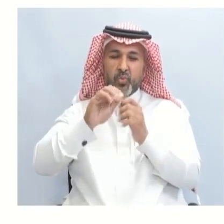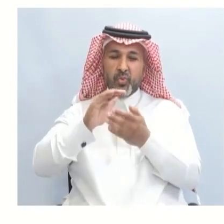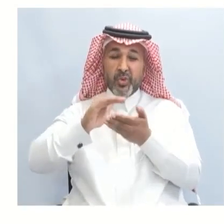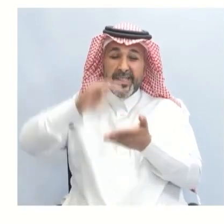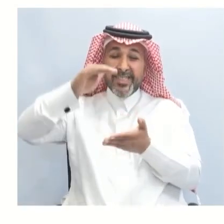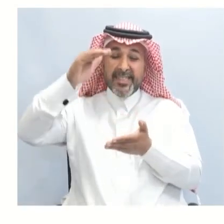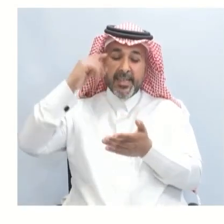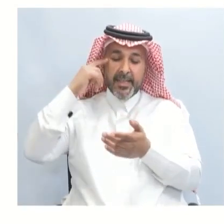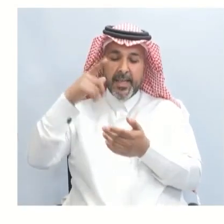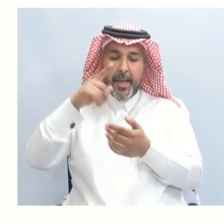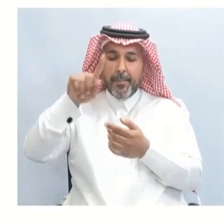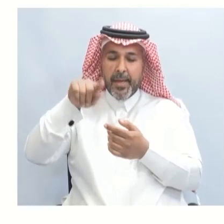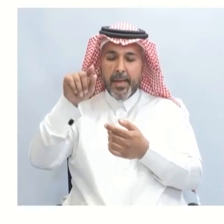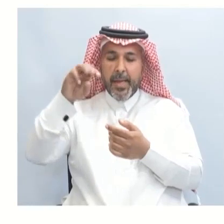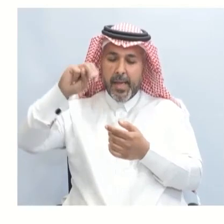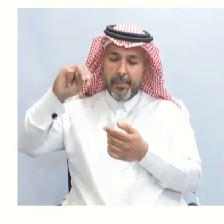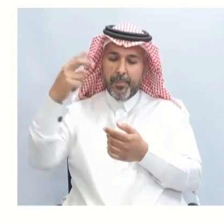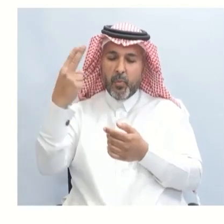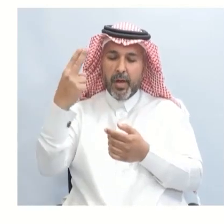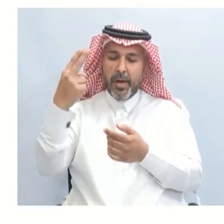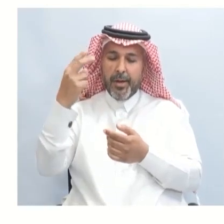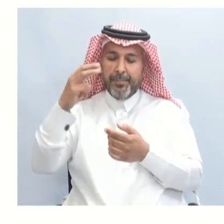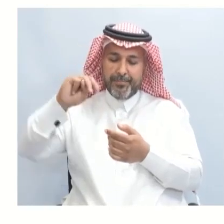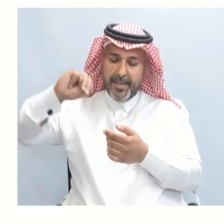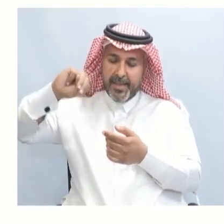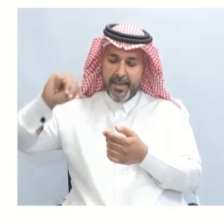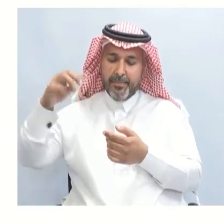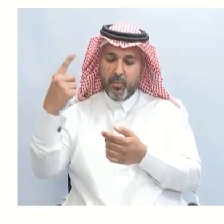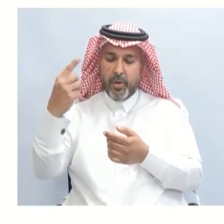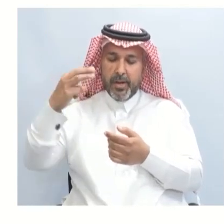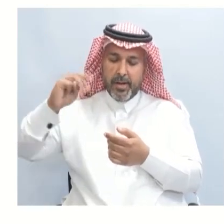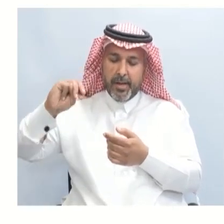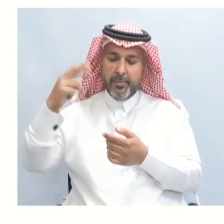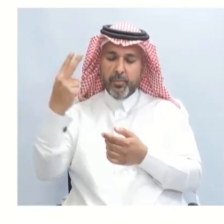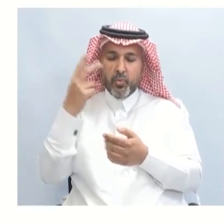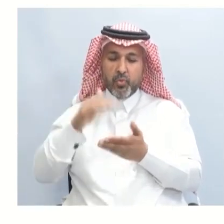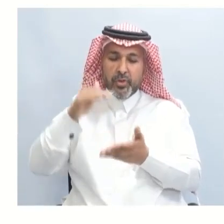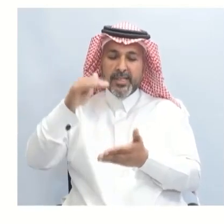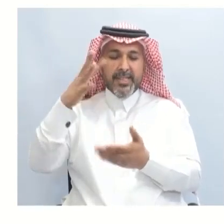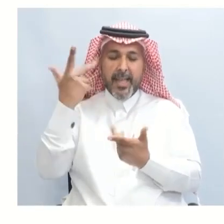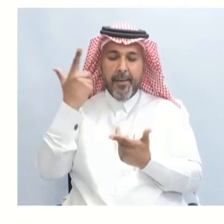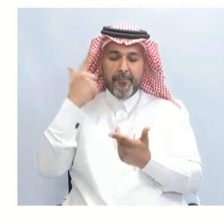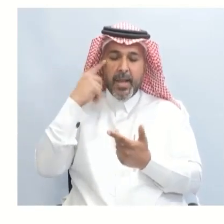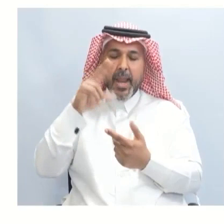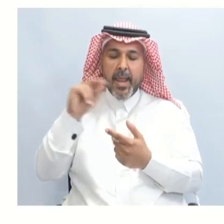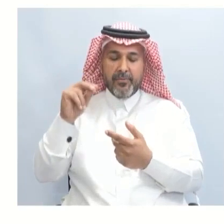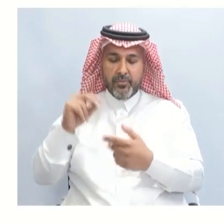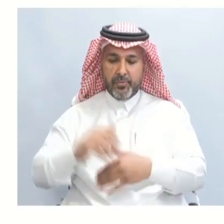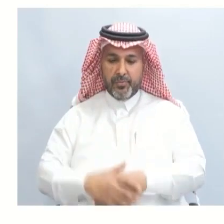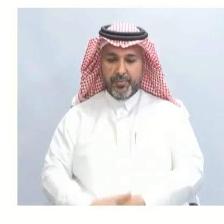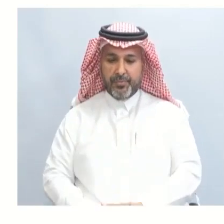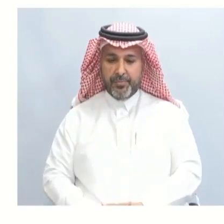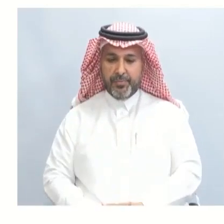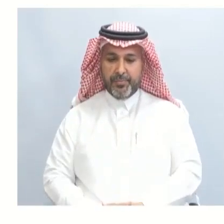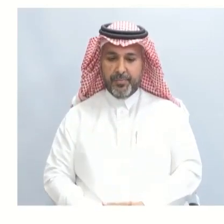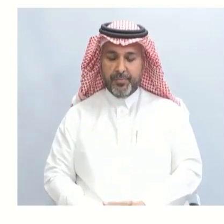على ام 1 وام 2 ها بما ان العلاقه طرديه اذا اذا سيكون التغير مماثل 2 وضحت